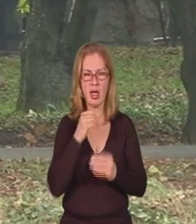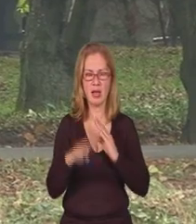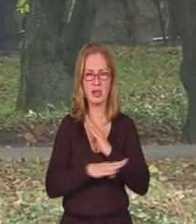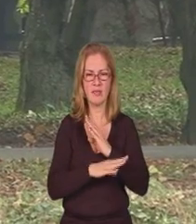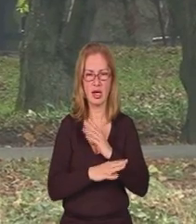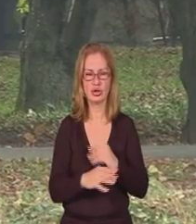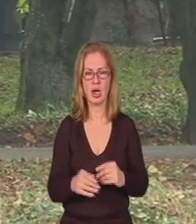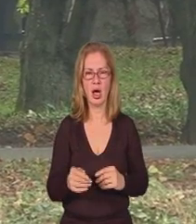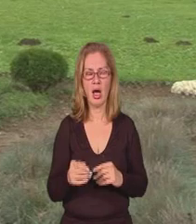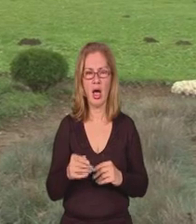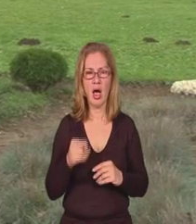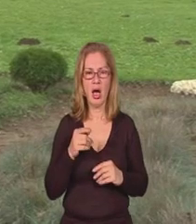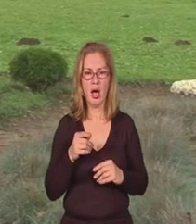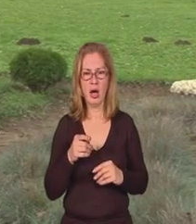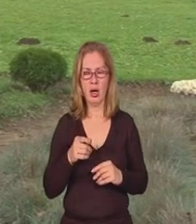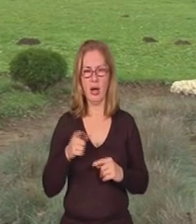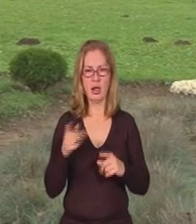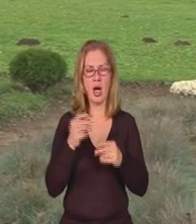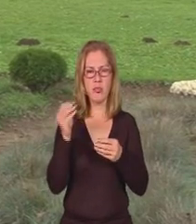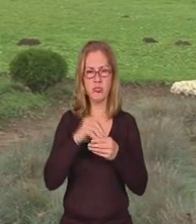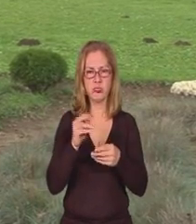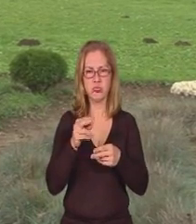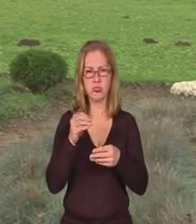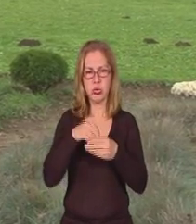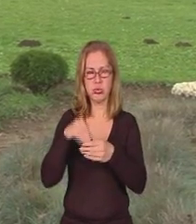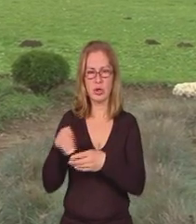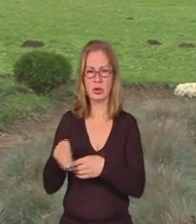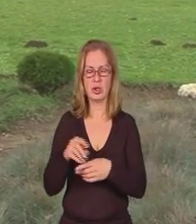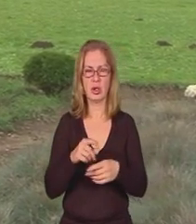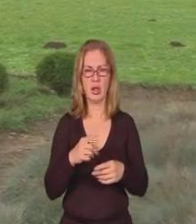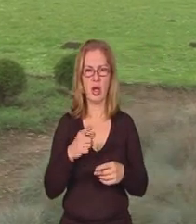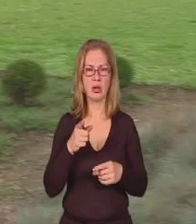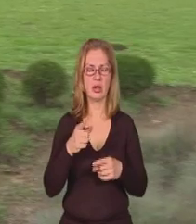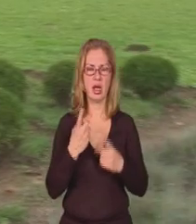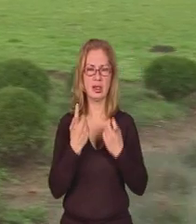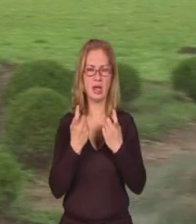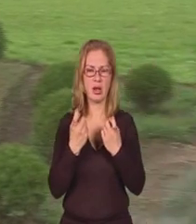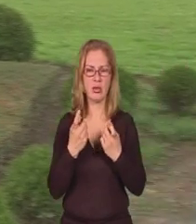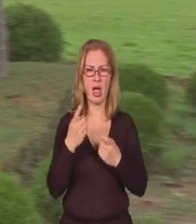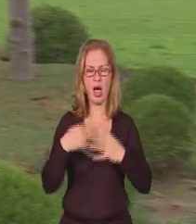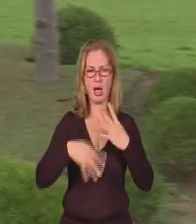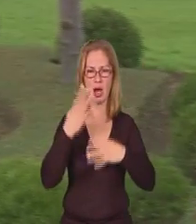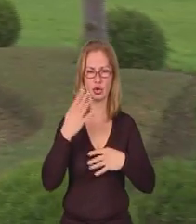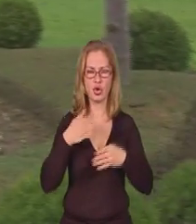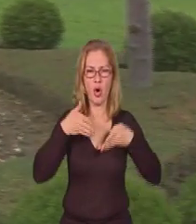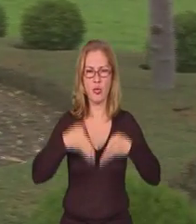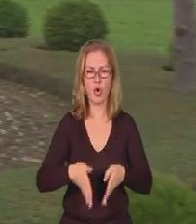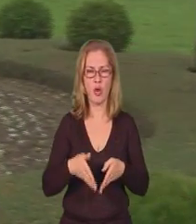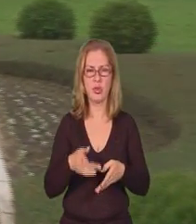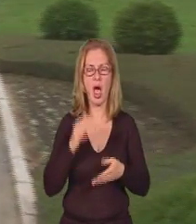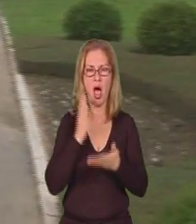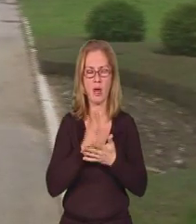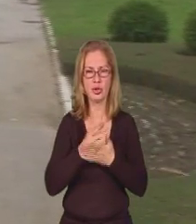samonikle vegetacije. Osim toga, ekipe ovog preduzeća rade i na popuni zelenila koja je počela na gradskom groblju i bit će u narednom